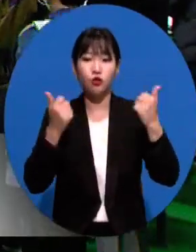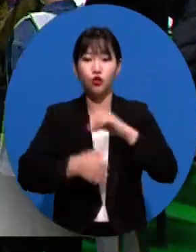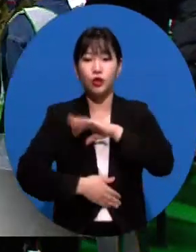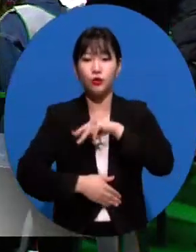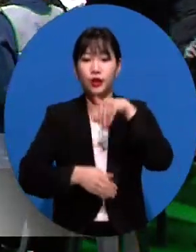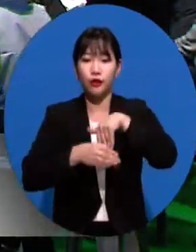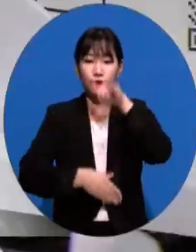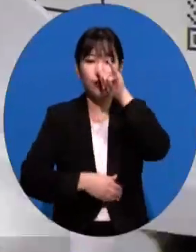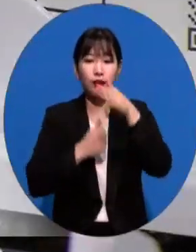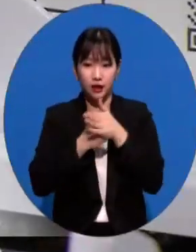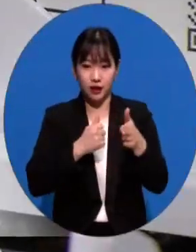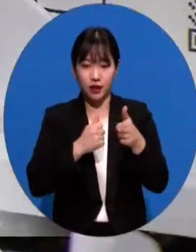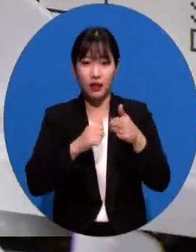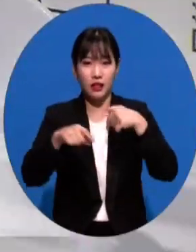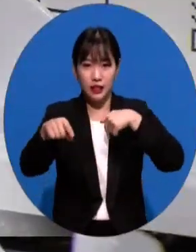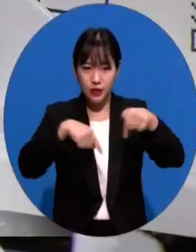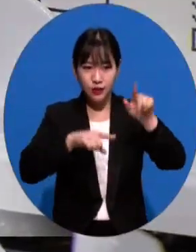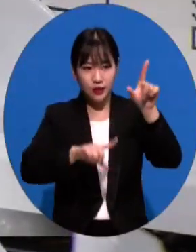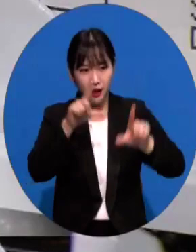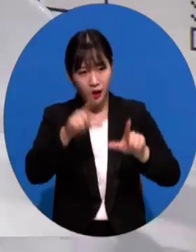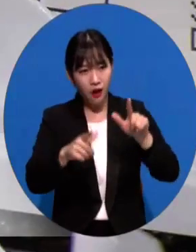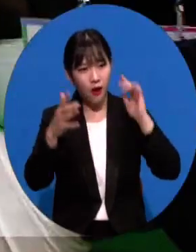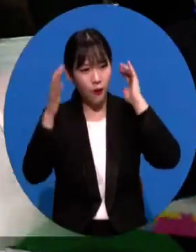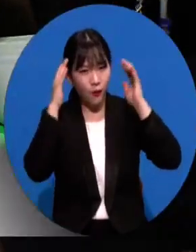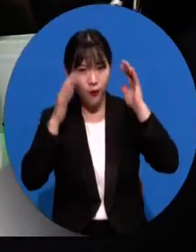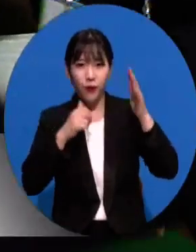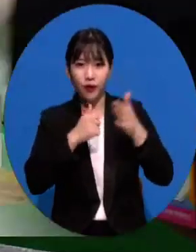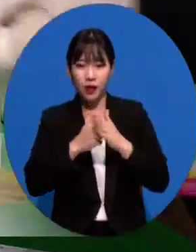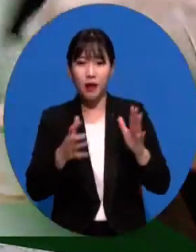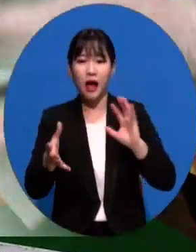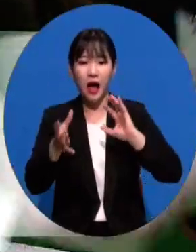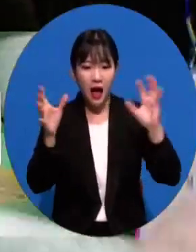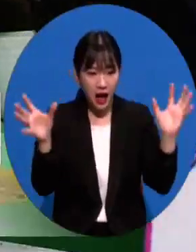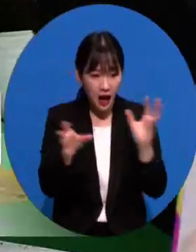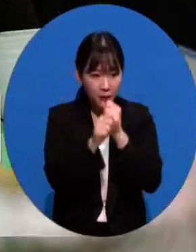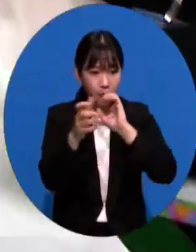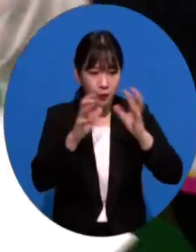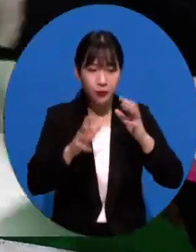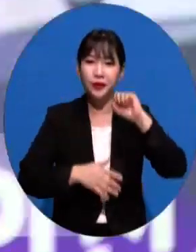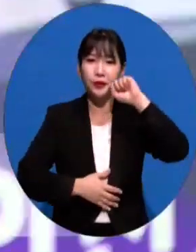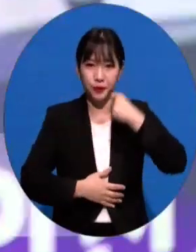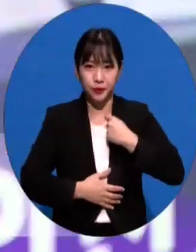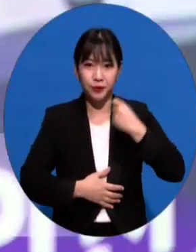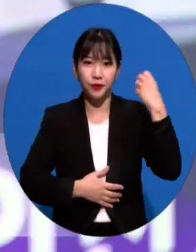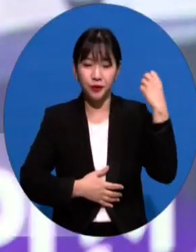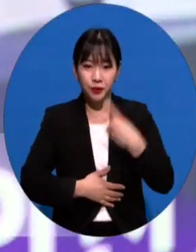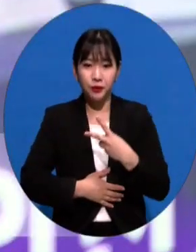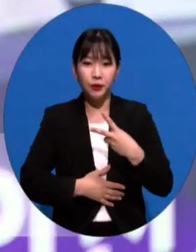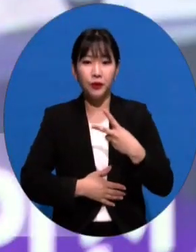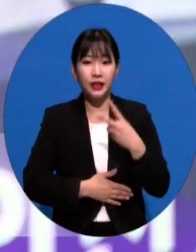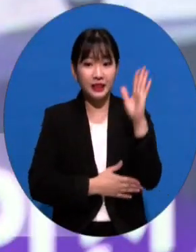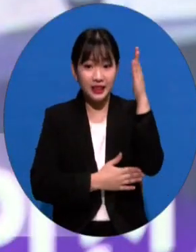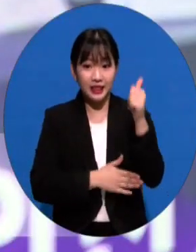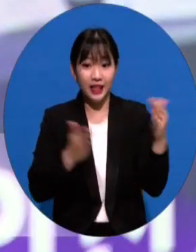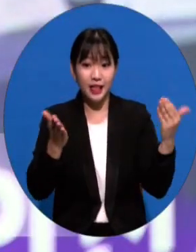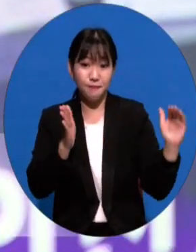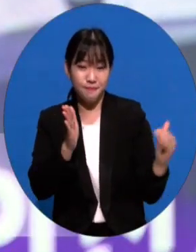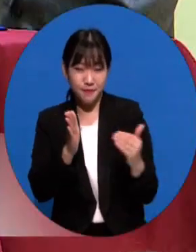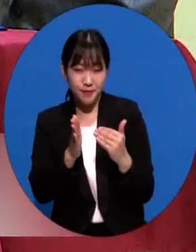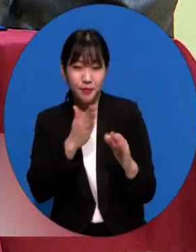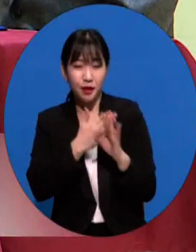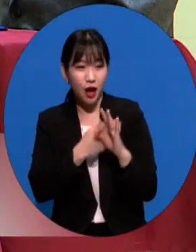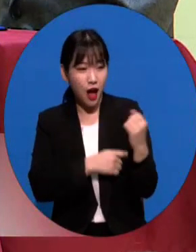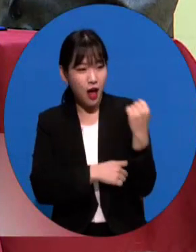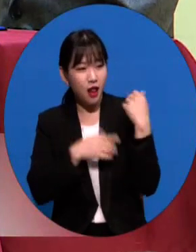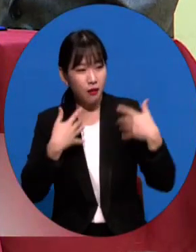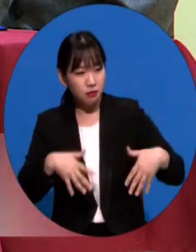국회의원 선거가 있기 때문에 정치 상황이 어수선해 통합 논의를 하기에 마땅치 않고 임기 후반으로 접어들면